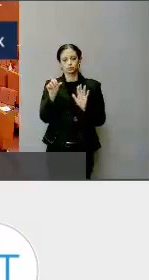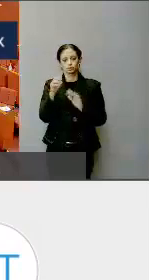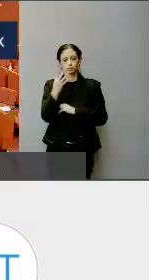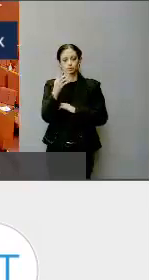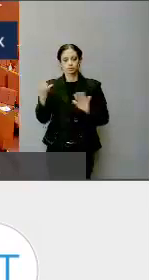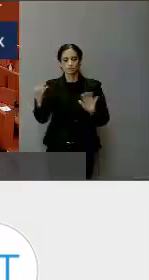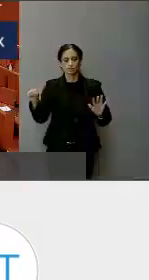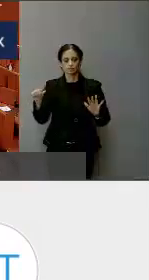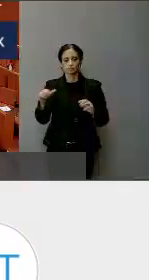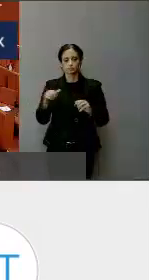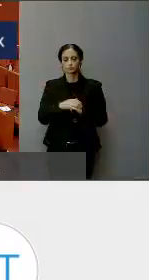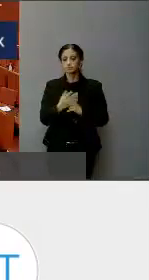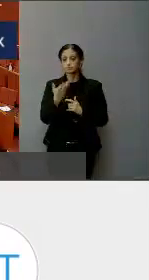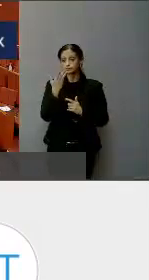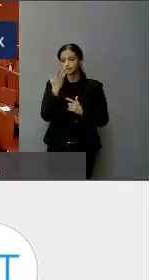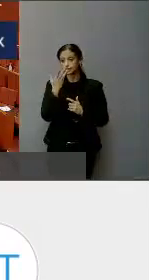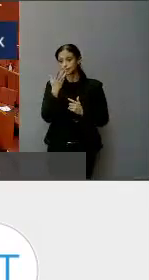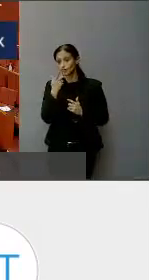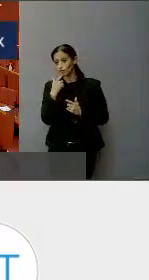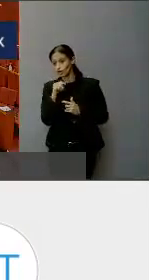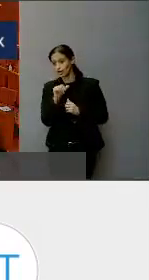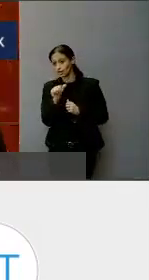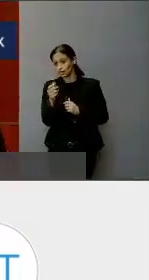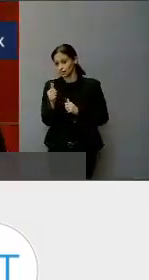vuole dire prima i favorevoli così